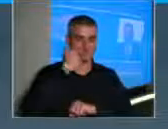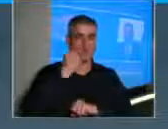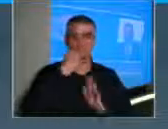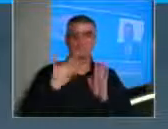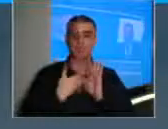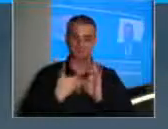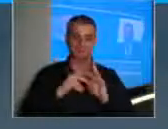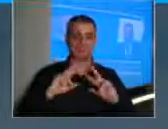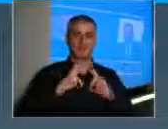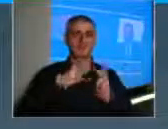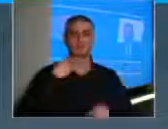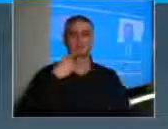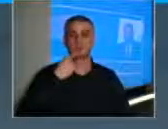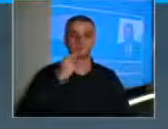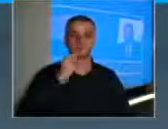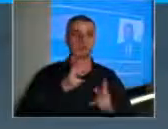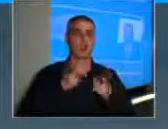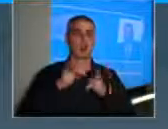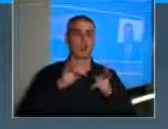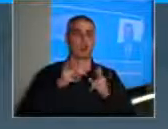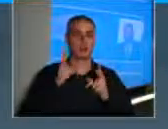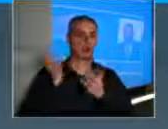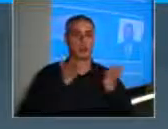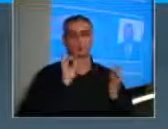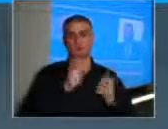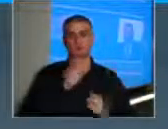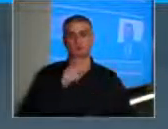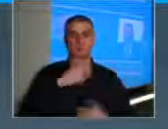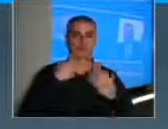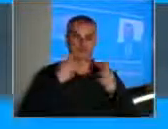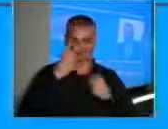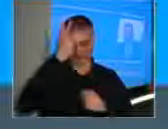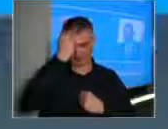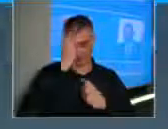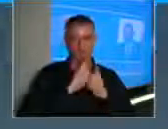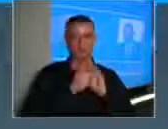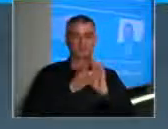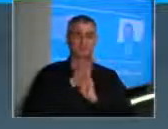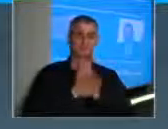המדגם וצוות הפרשנים והאורחים של ערוץ הכנסת. תודה רבה לטל